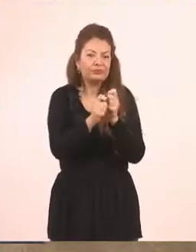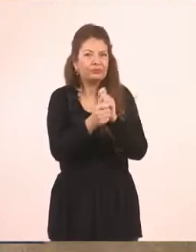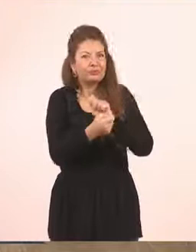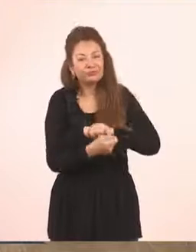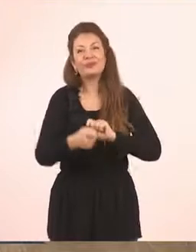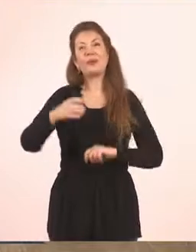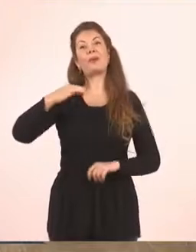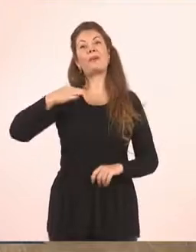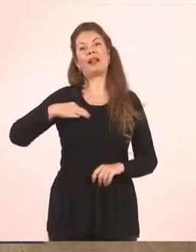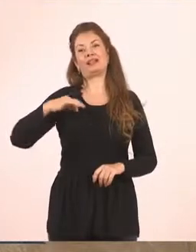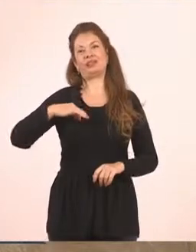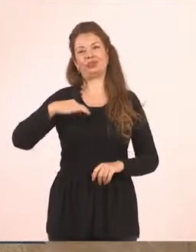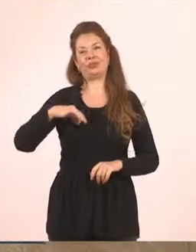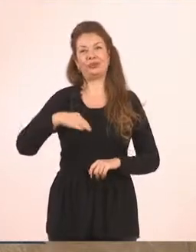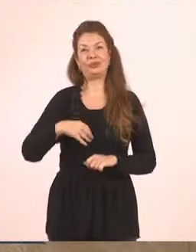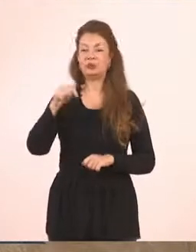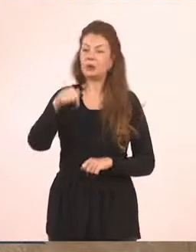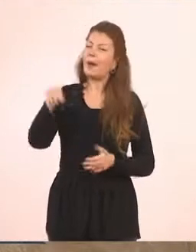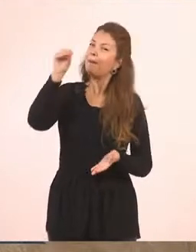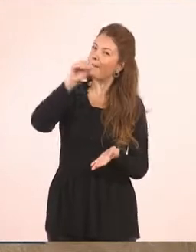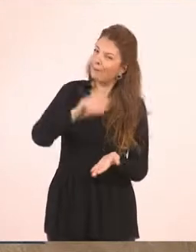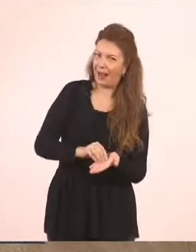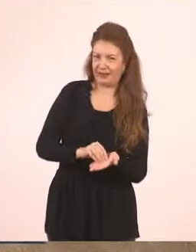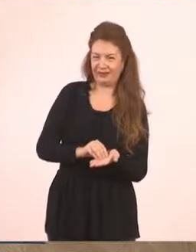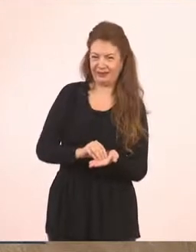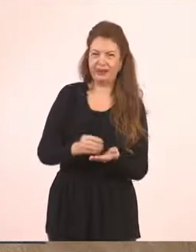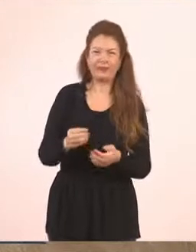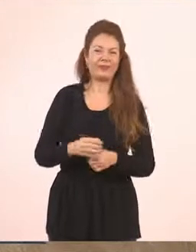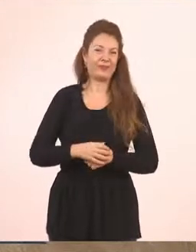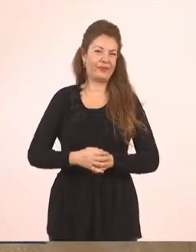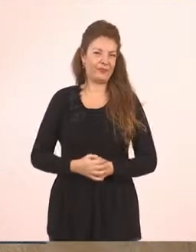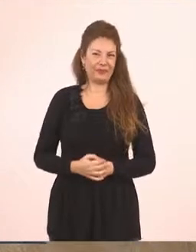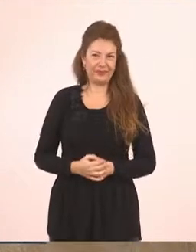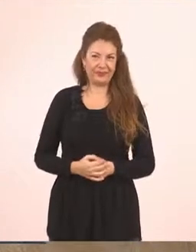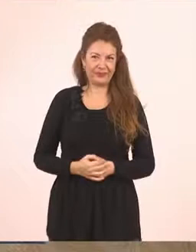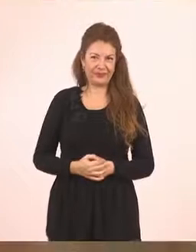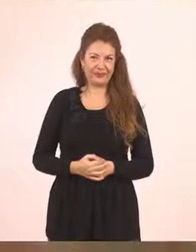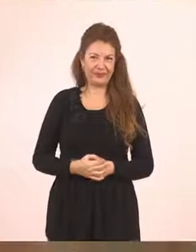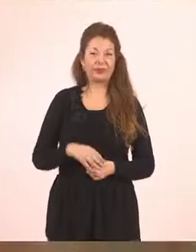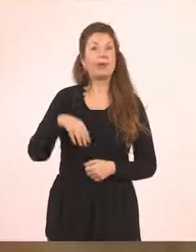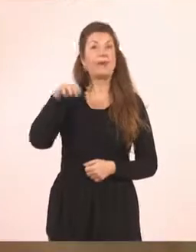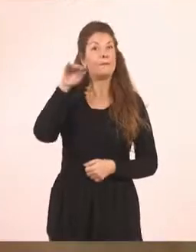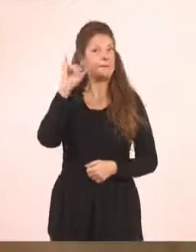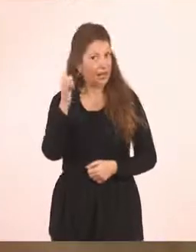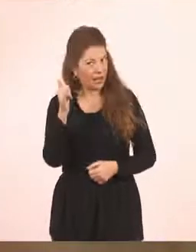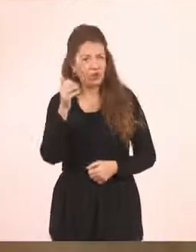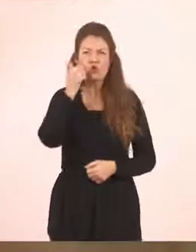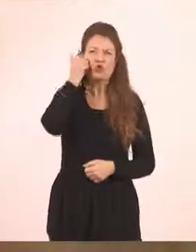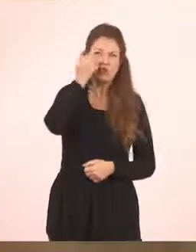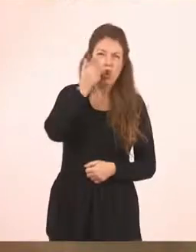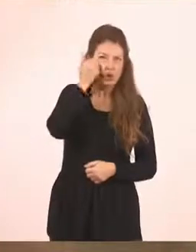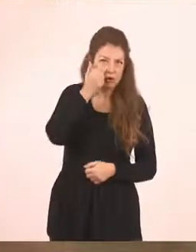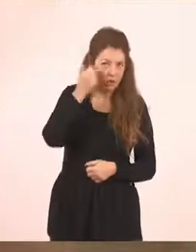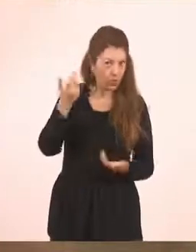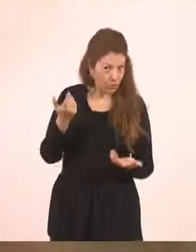κάτω. Ναι. Να δοκιμάσουμε κι άλλο ένα. Να δοκιμάσουμε. Μας έμεινε το μπλε και το κόκκινο.